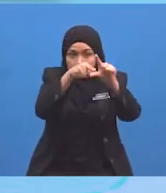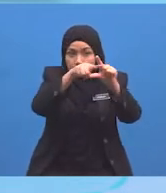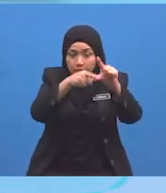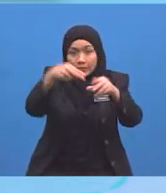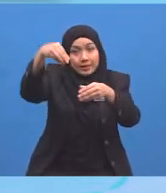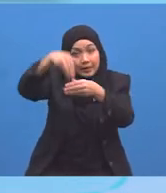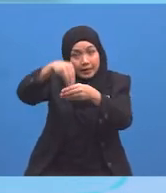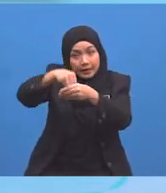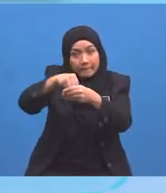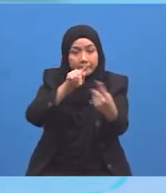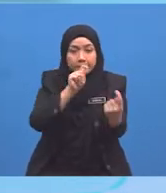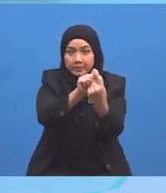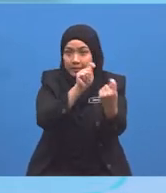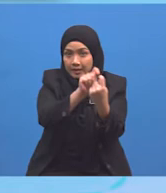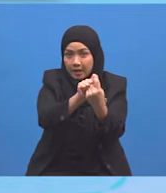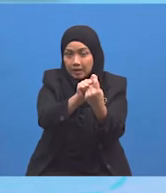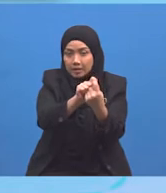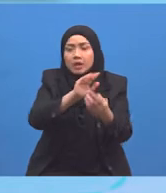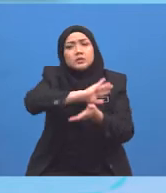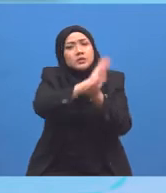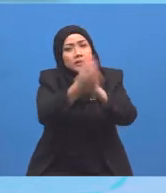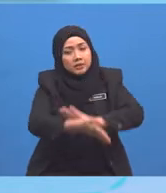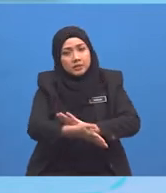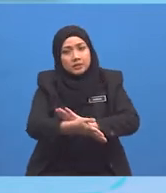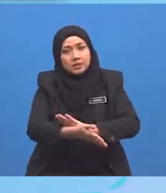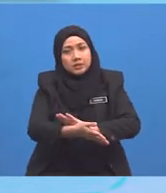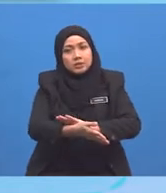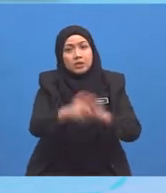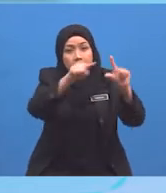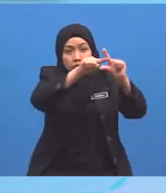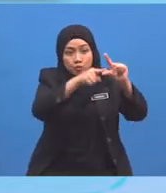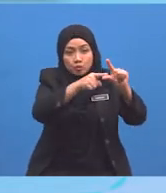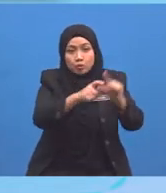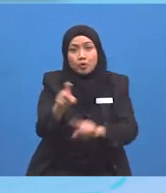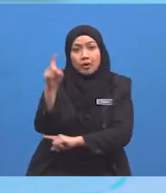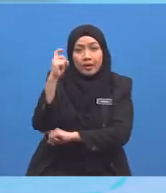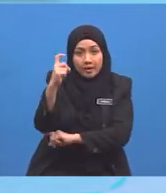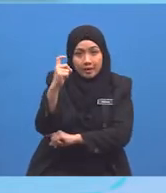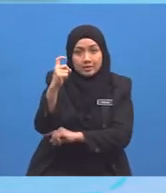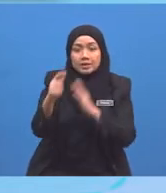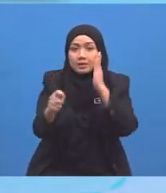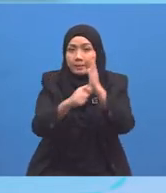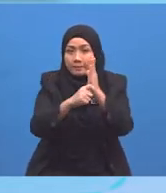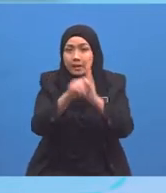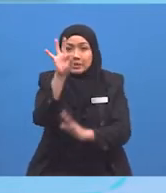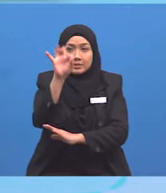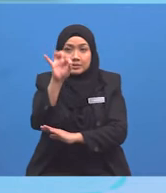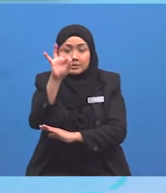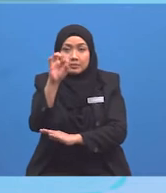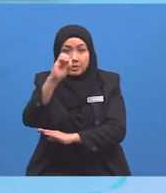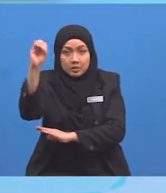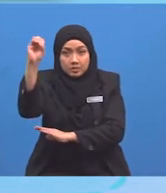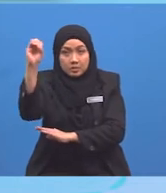pedalaman bertentangan. Maka sudut X tambah dengan 90